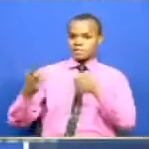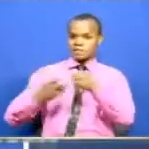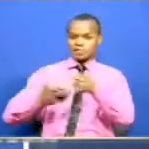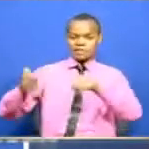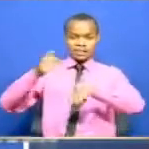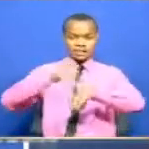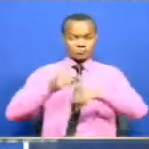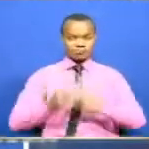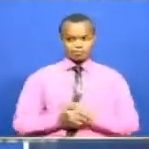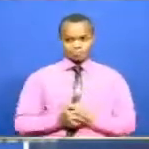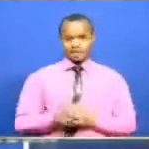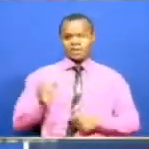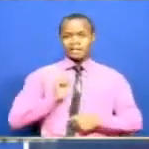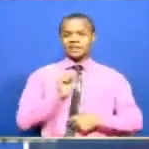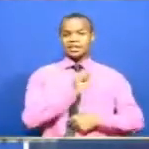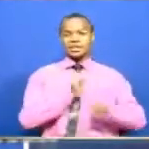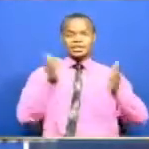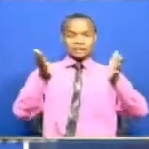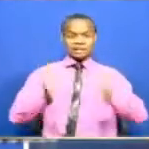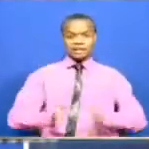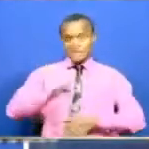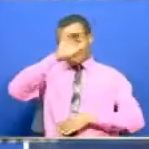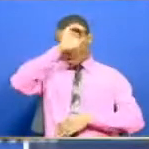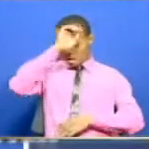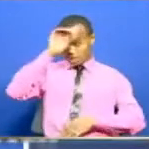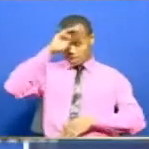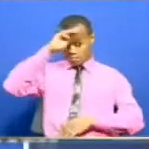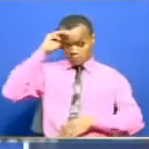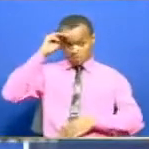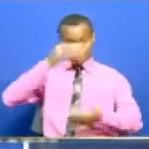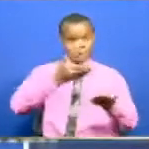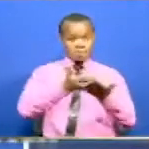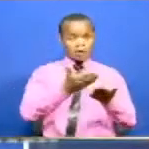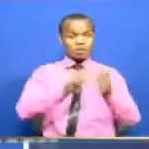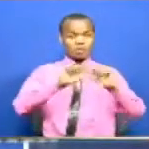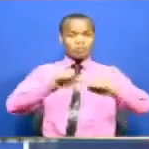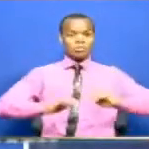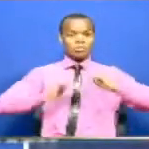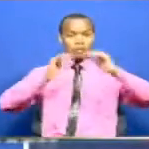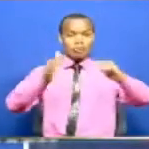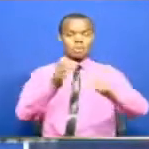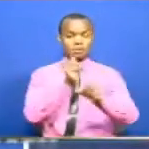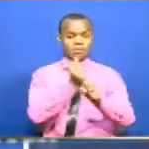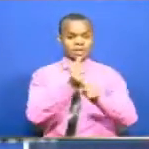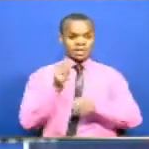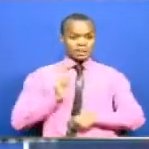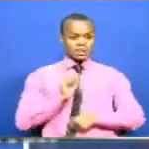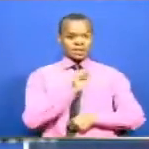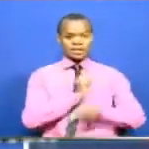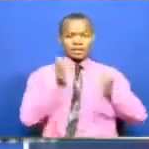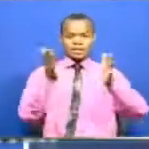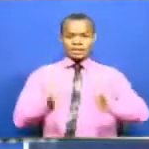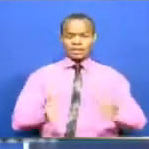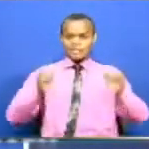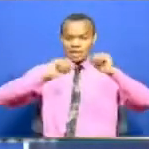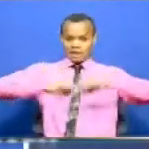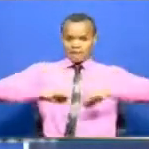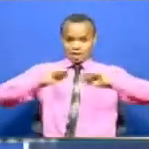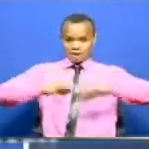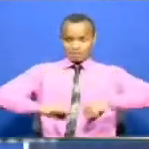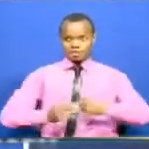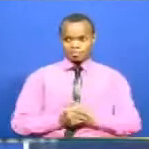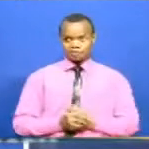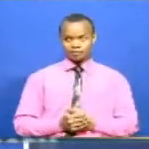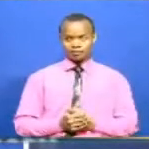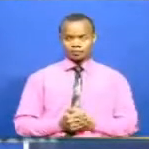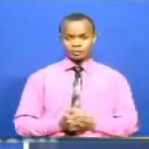Marakwet Kipchumba Murkomen aliwasilisha hoja ya kuahirisha mjadala huo bungeni ili kuwezesha maseneta kuafikia makubaliano.